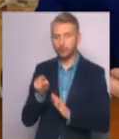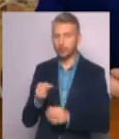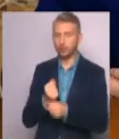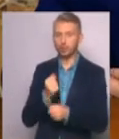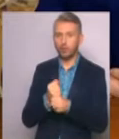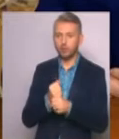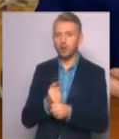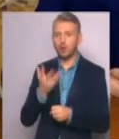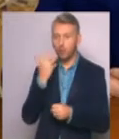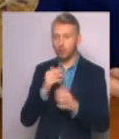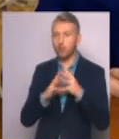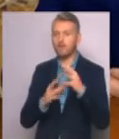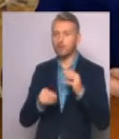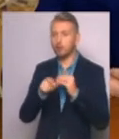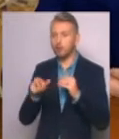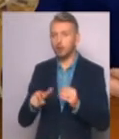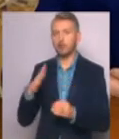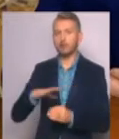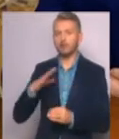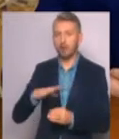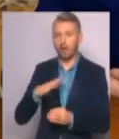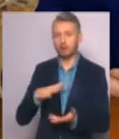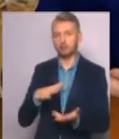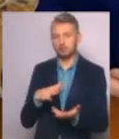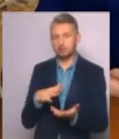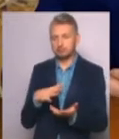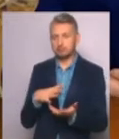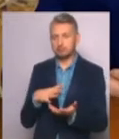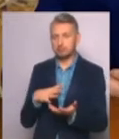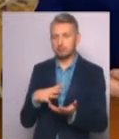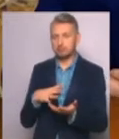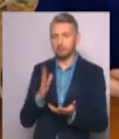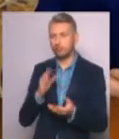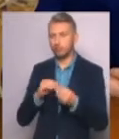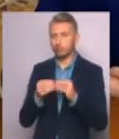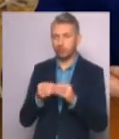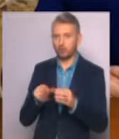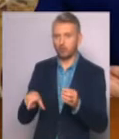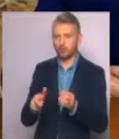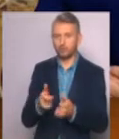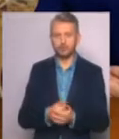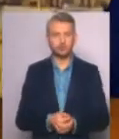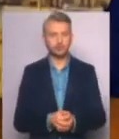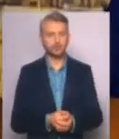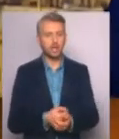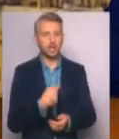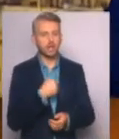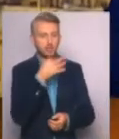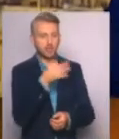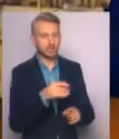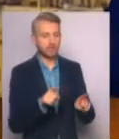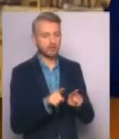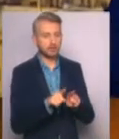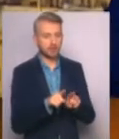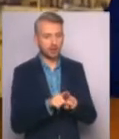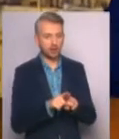Коли Виноградар, це можливо чекати тих чи інших, ну, можливо, незручностей? Прошу. Я би сказав би так, щоб ми не,